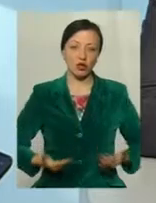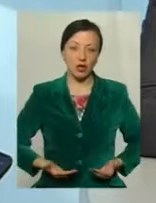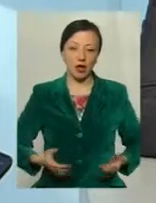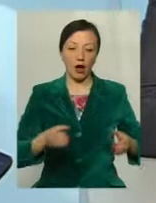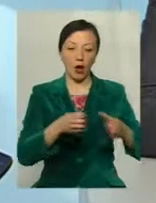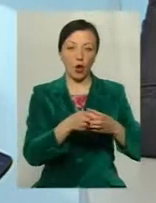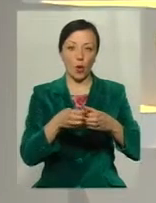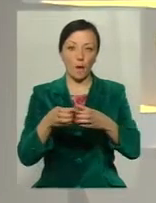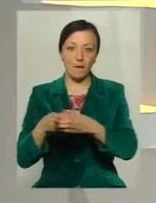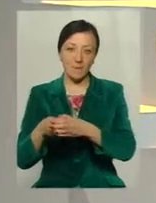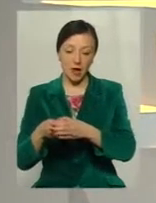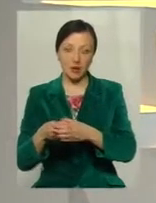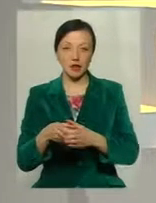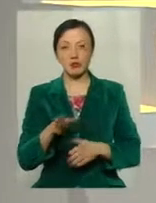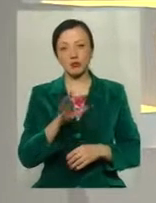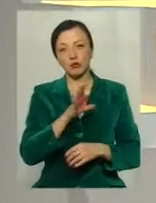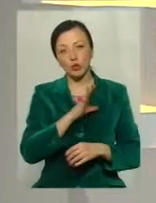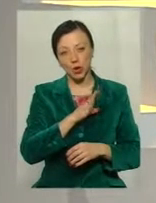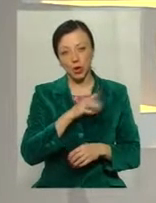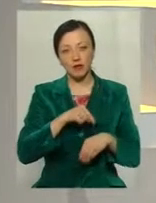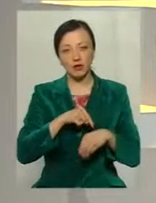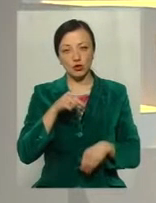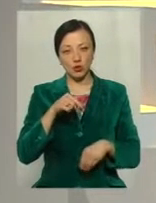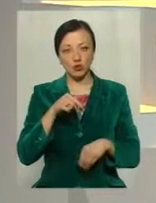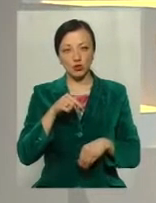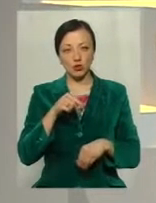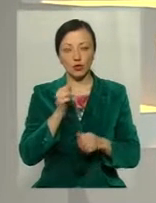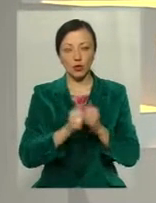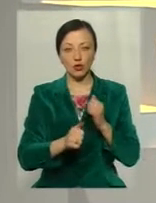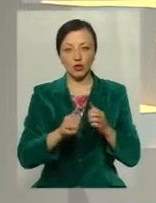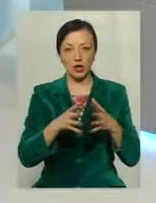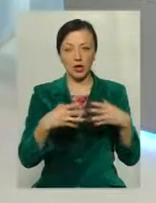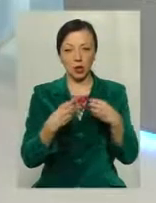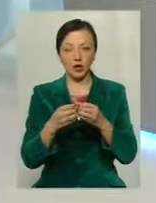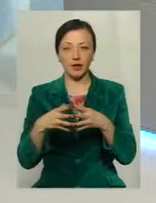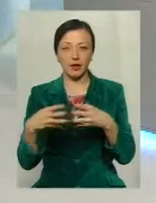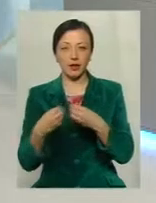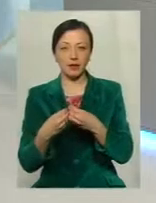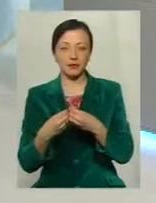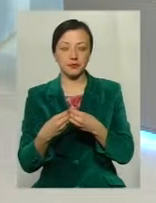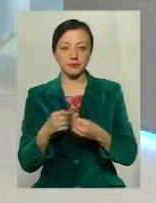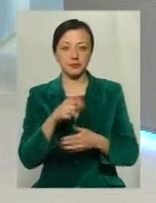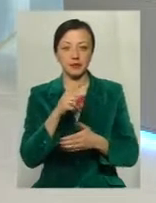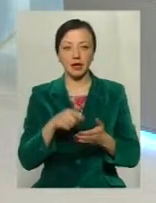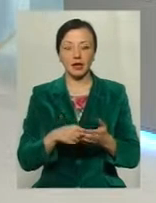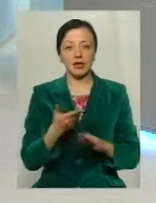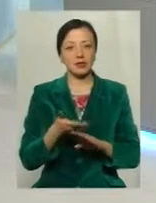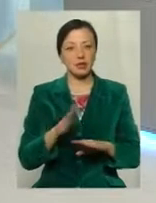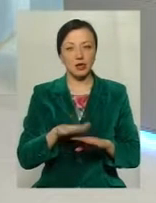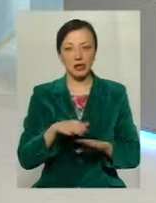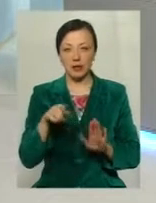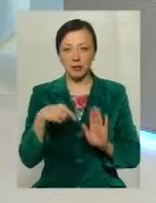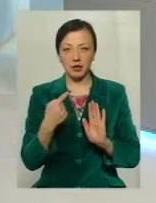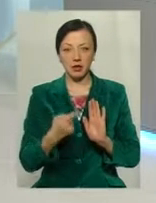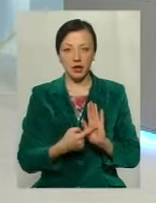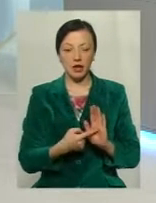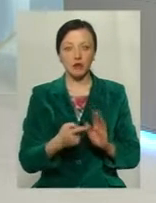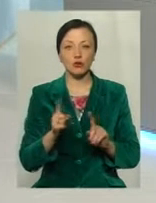збалансований бюджет області, який би був максимально використаний, ефективно використаний для того,